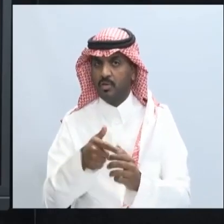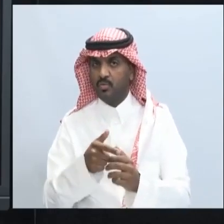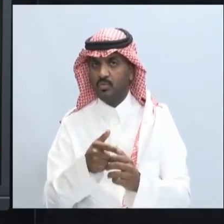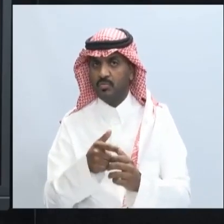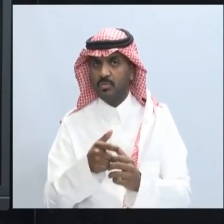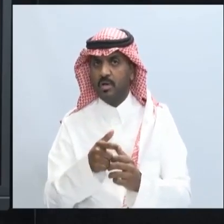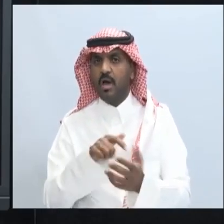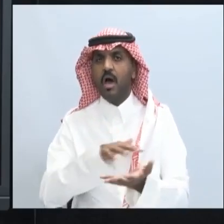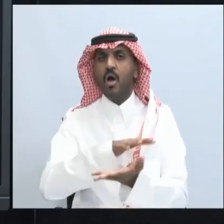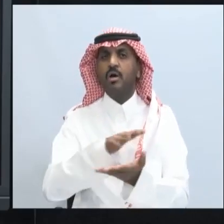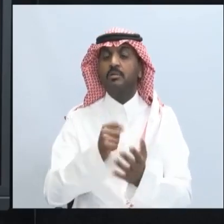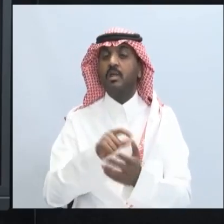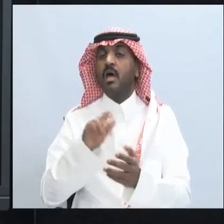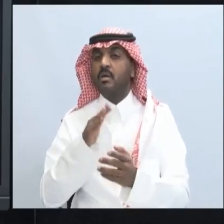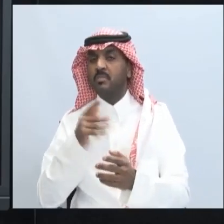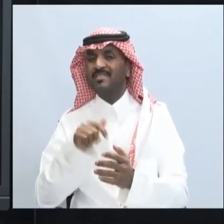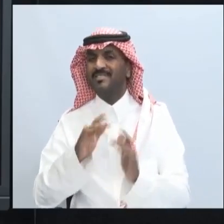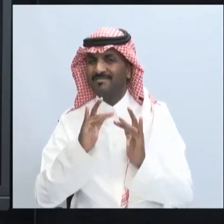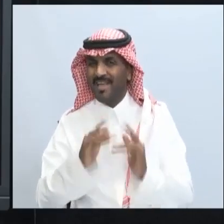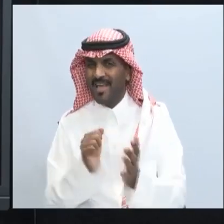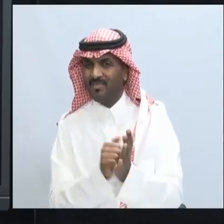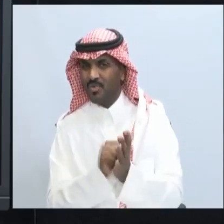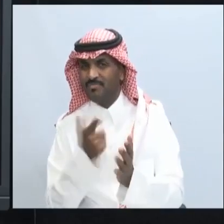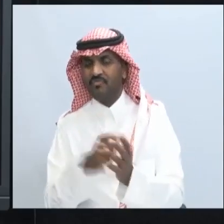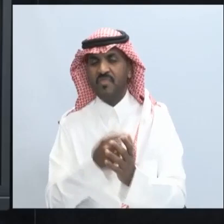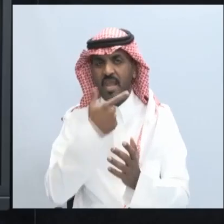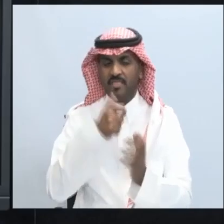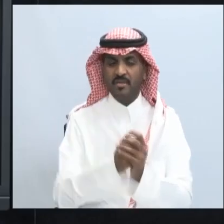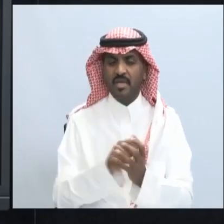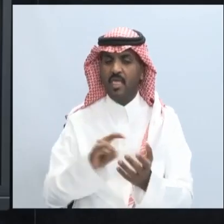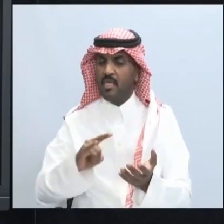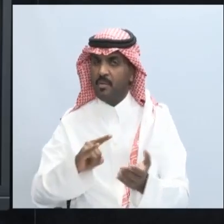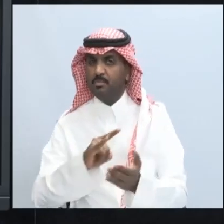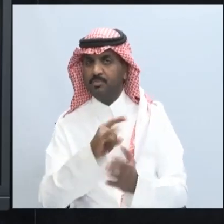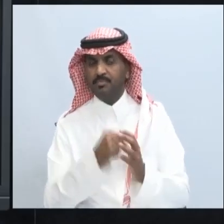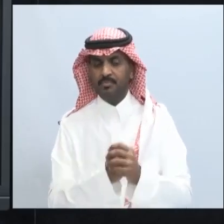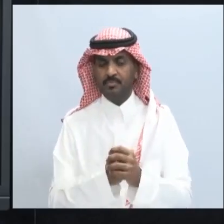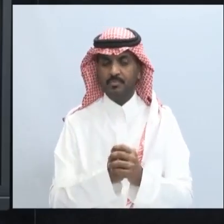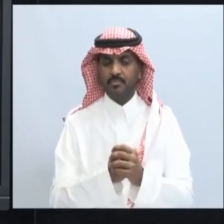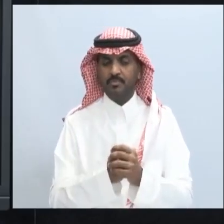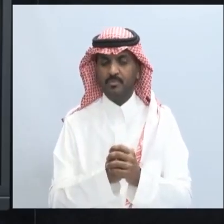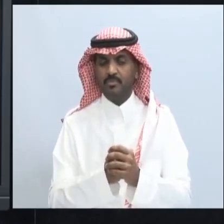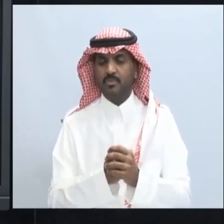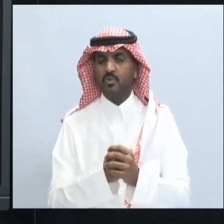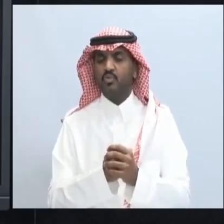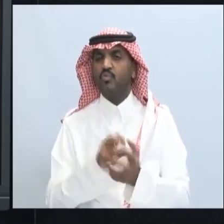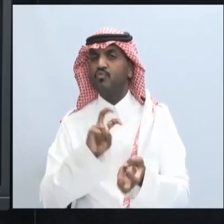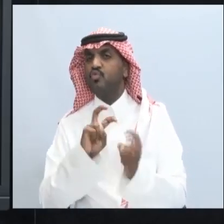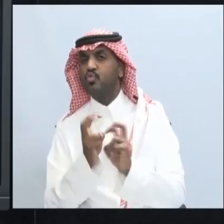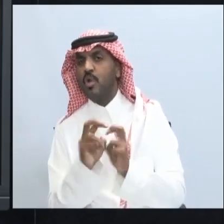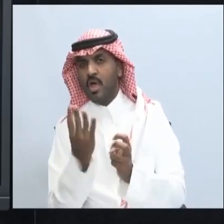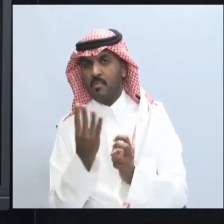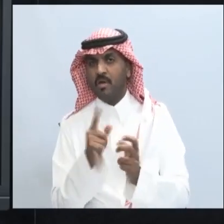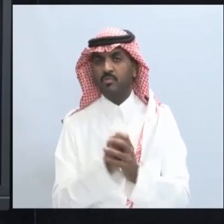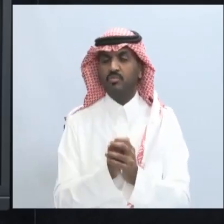غالب احواله انه يسكن في الرياض فتجد انه مثلا يذهب في وقت من اوقات الفصول الاربعه ينتقل الى